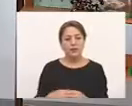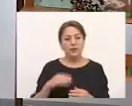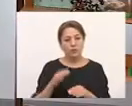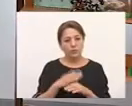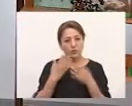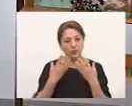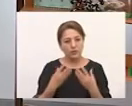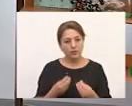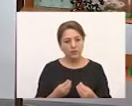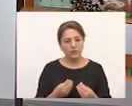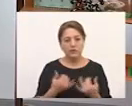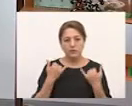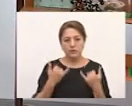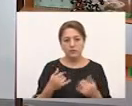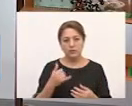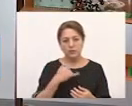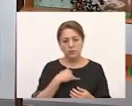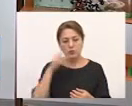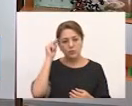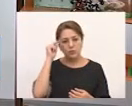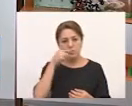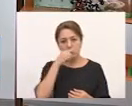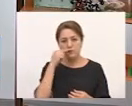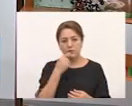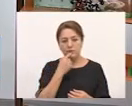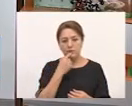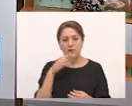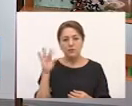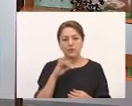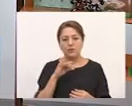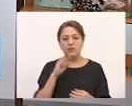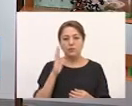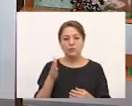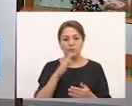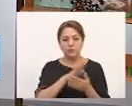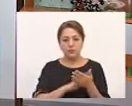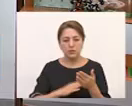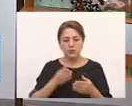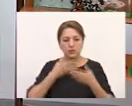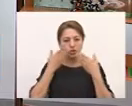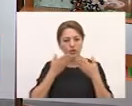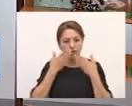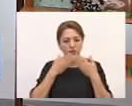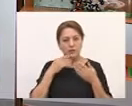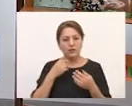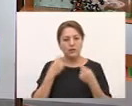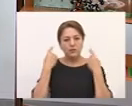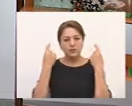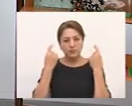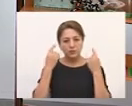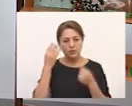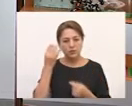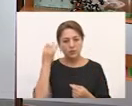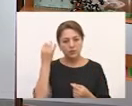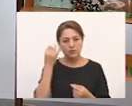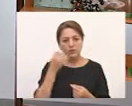Добрый день! Сегодня у нас урок русского языка, и мы продолжаем чтение замечательной исторической